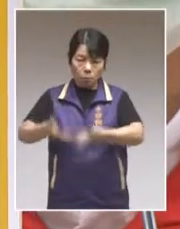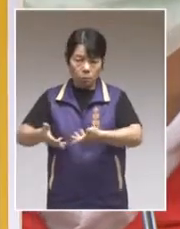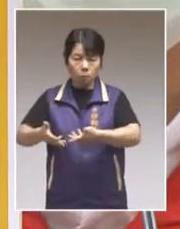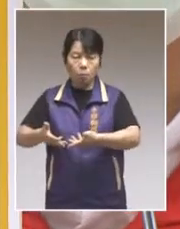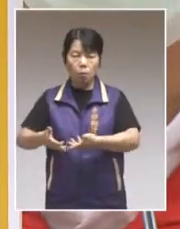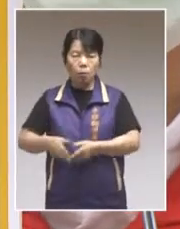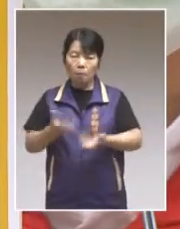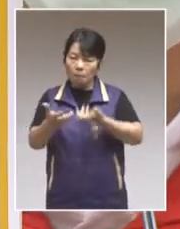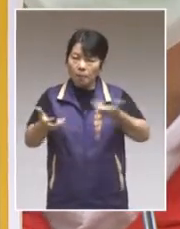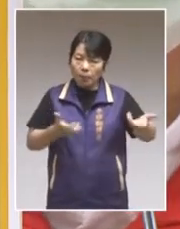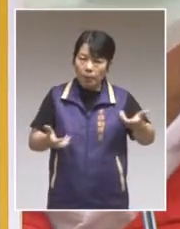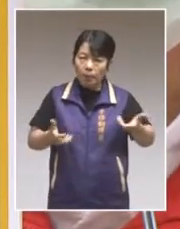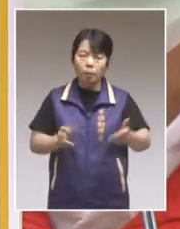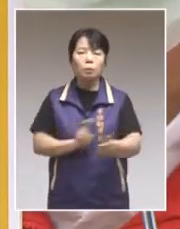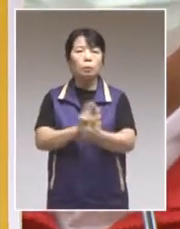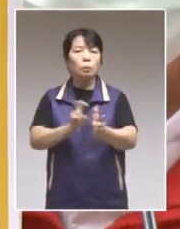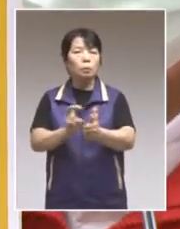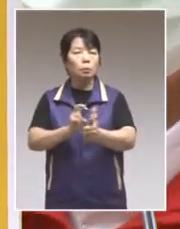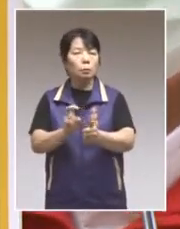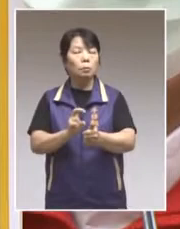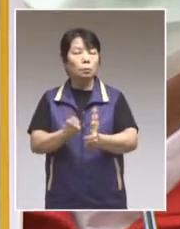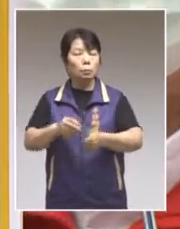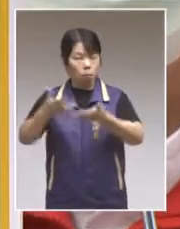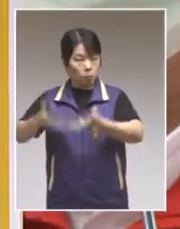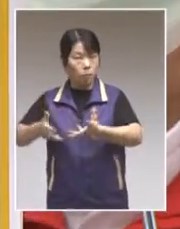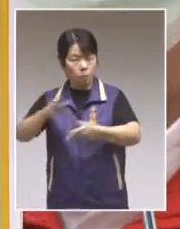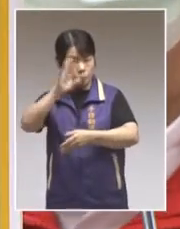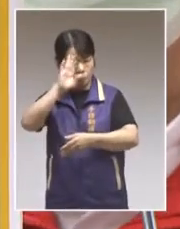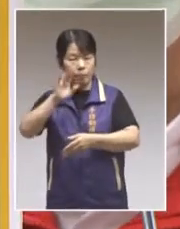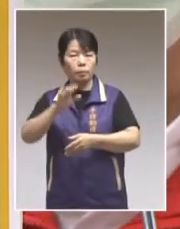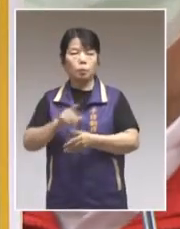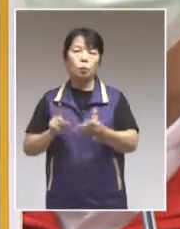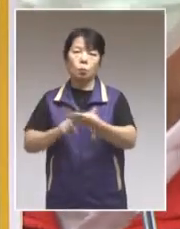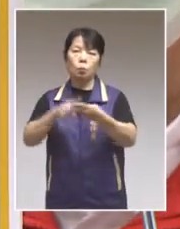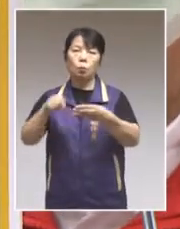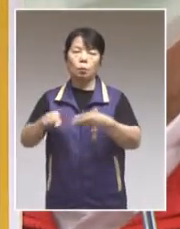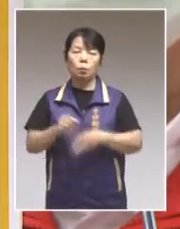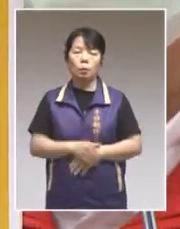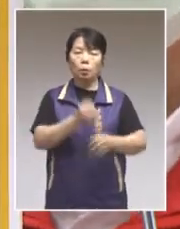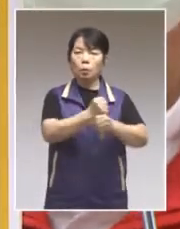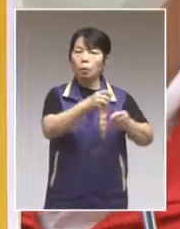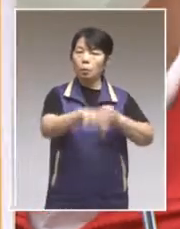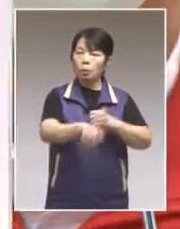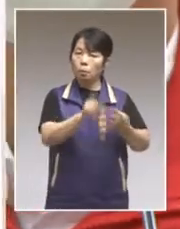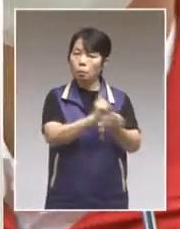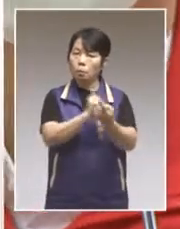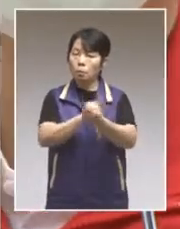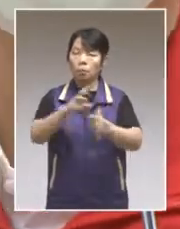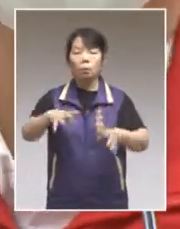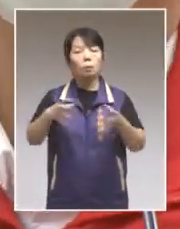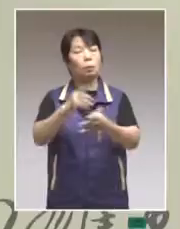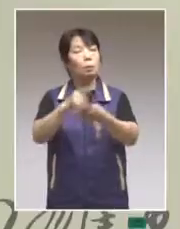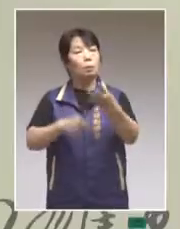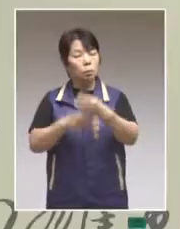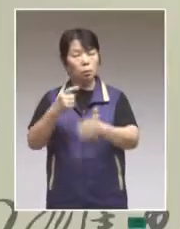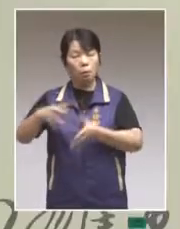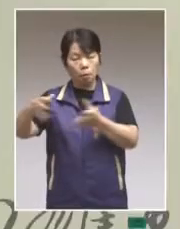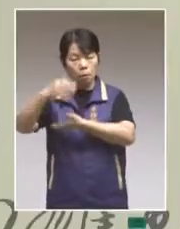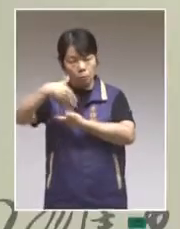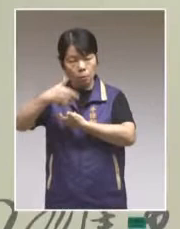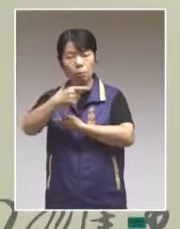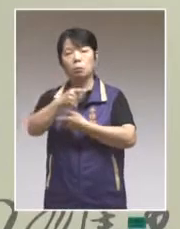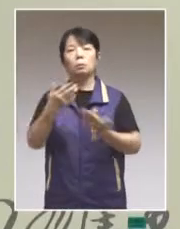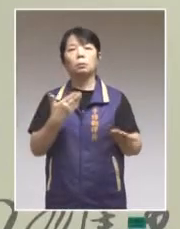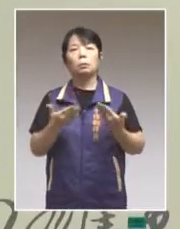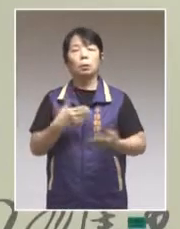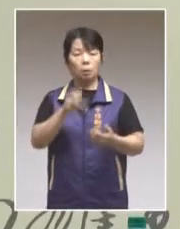照顾确诊病患为主。那职场的密切接触者的部分，你的同事你的跟你做伙吃饭你上清楚